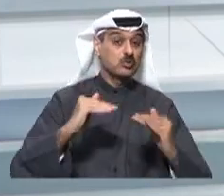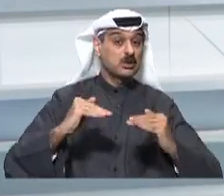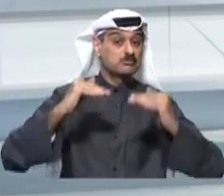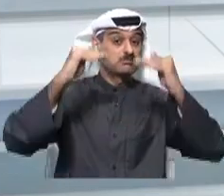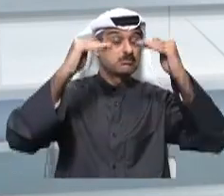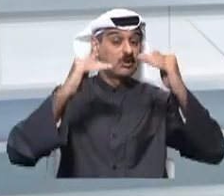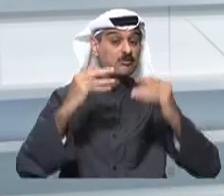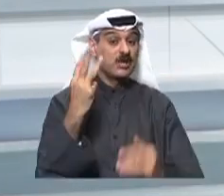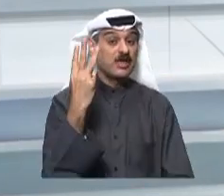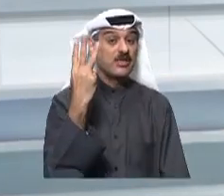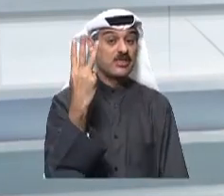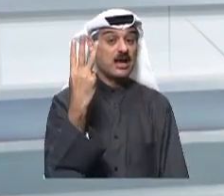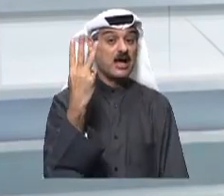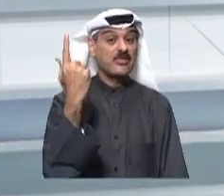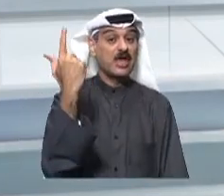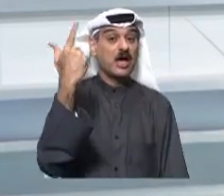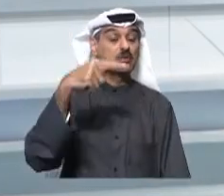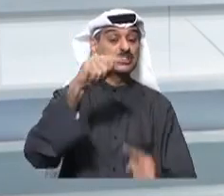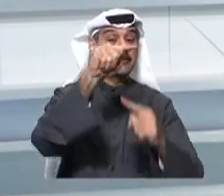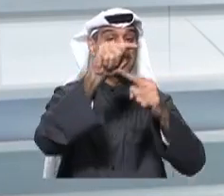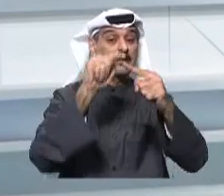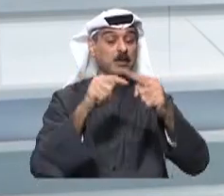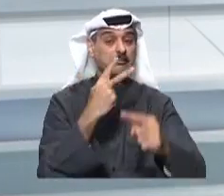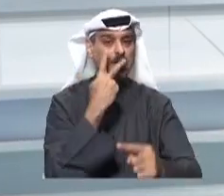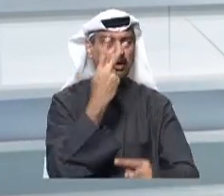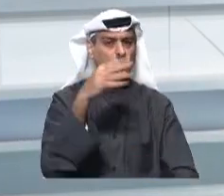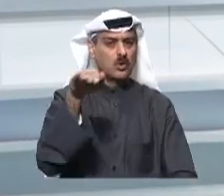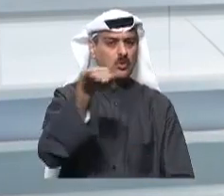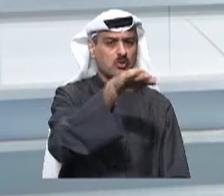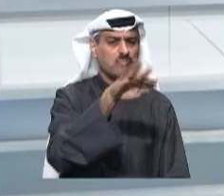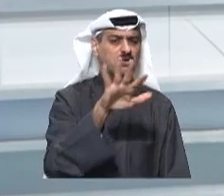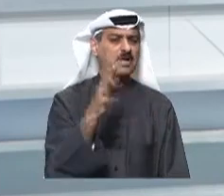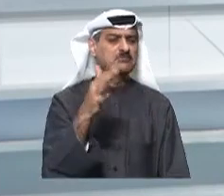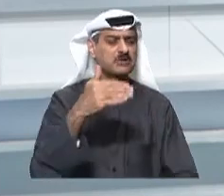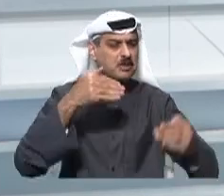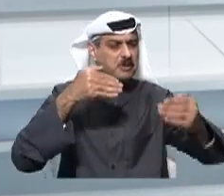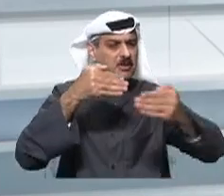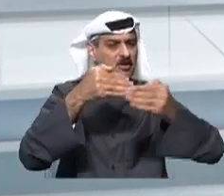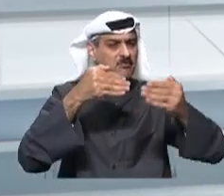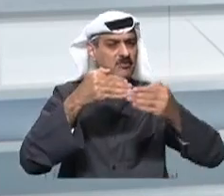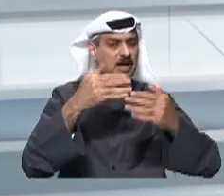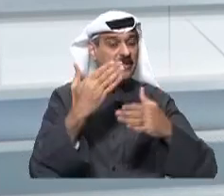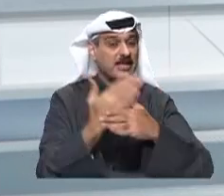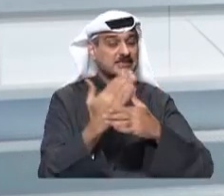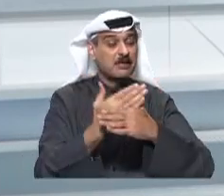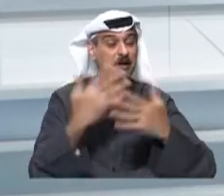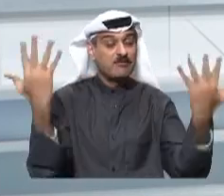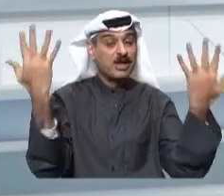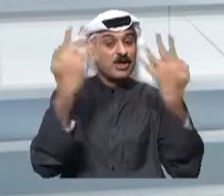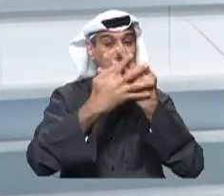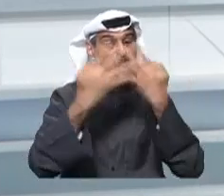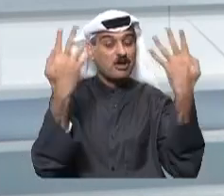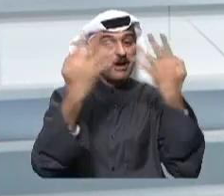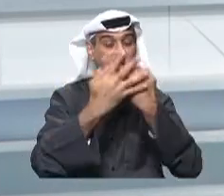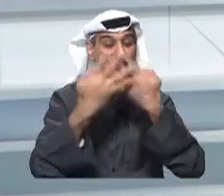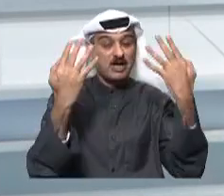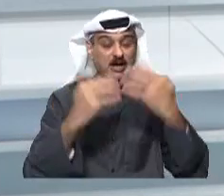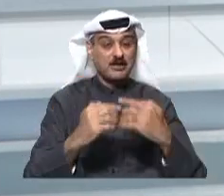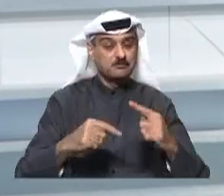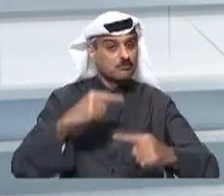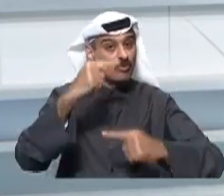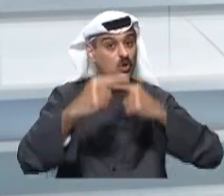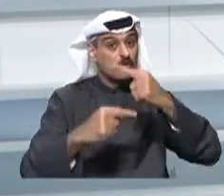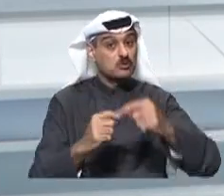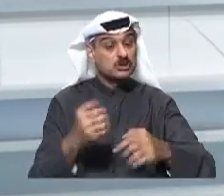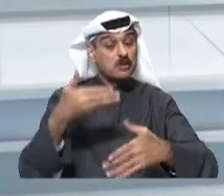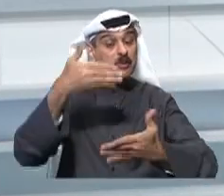إلى 73%. أما الرؤية الأفقية نوعا ما متراجعة بفعل الضباب المتشكل واللي أيضا قد يستمر معنا حتى